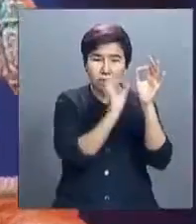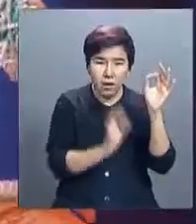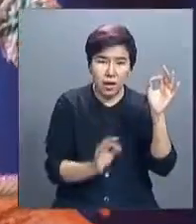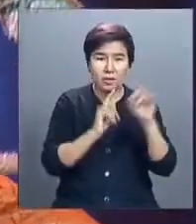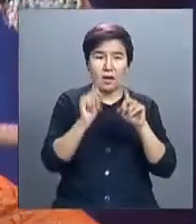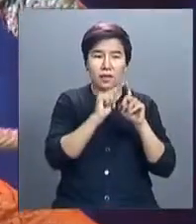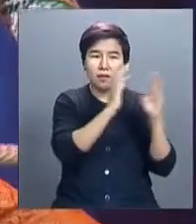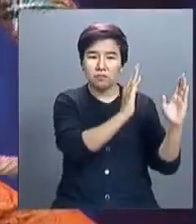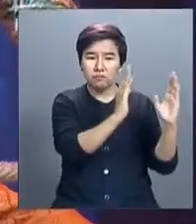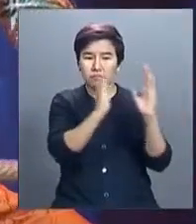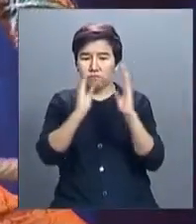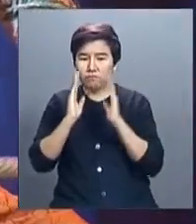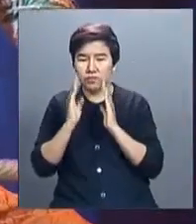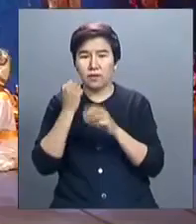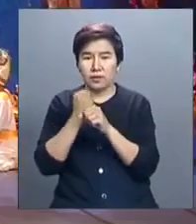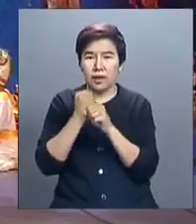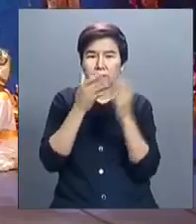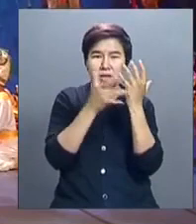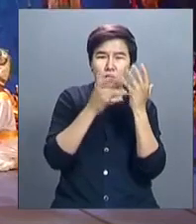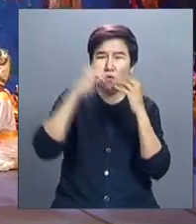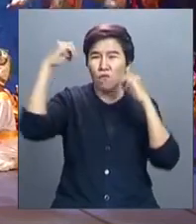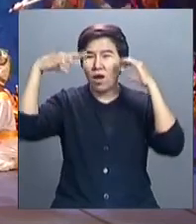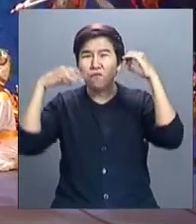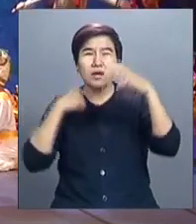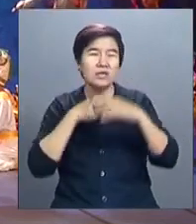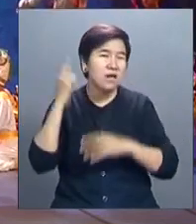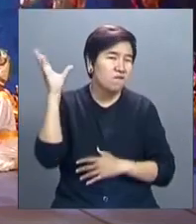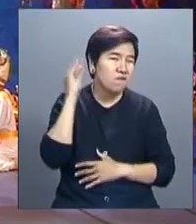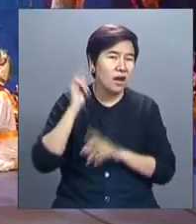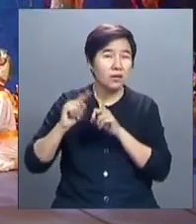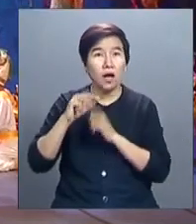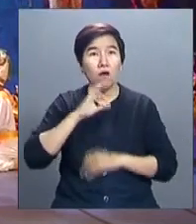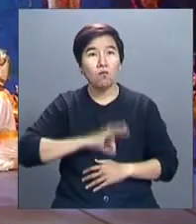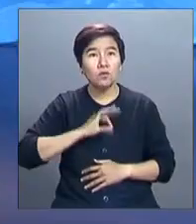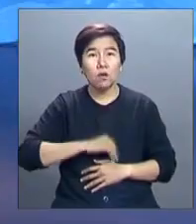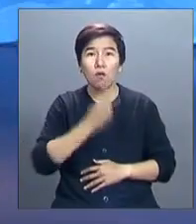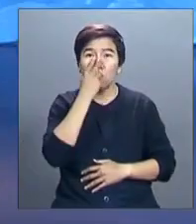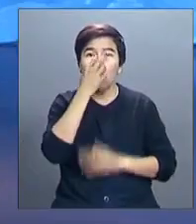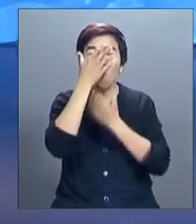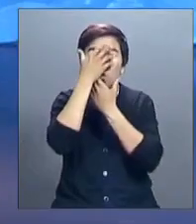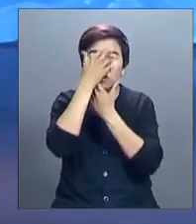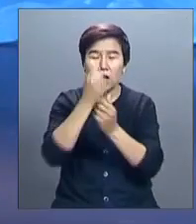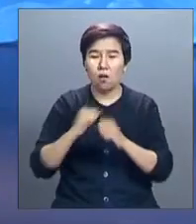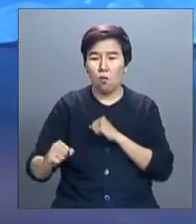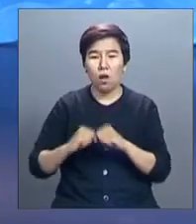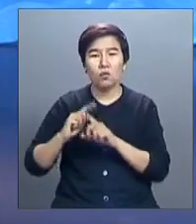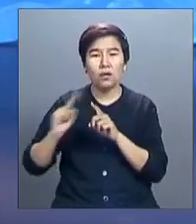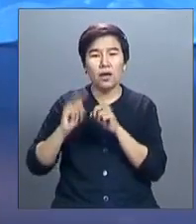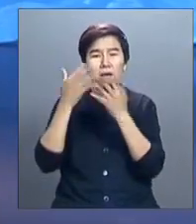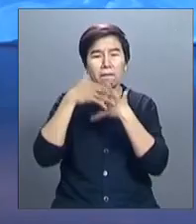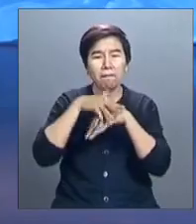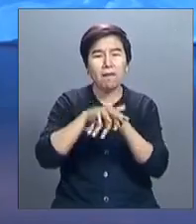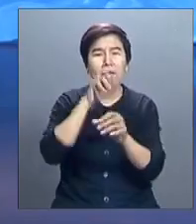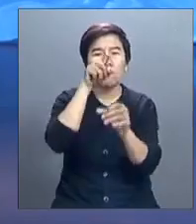เข้ามาใส่ให้มันดูน่าสนใจขึ้นให้บทมันตลกขึ้นเนี่ยมันก็ทำใหคนรุ่นใหม่เนี่ยเข้าถึงม